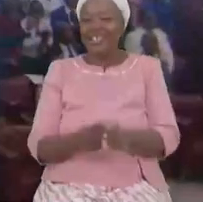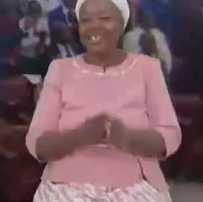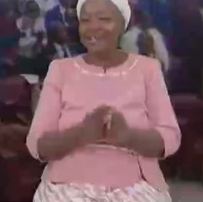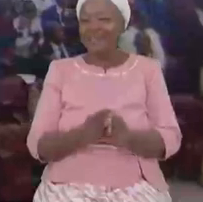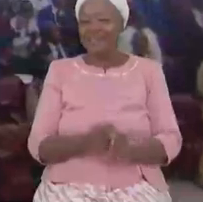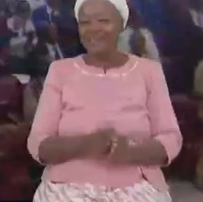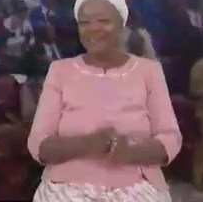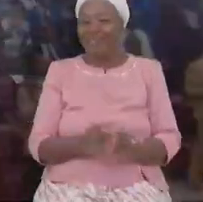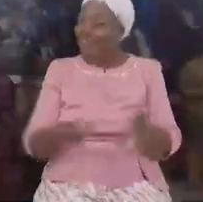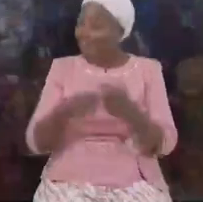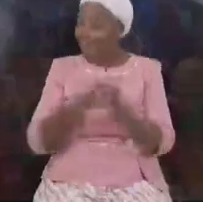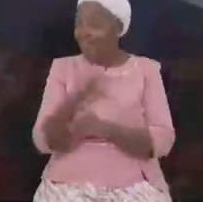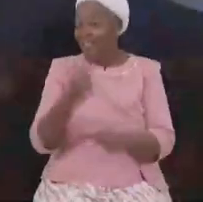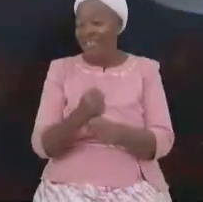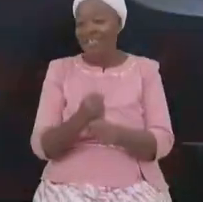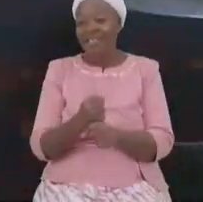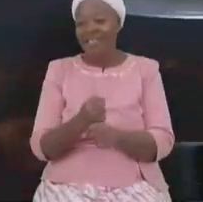Cette année,